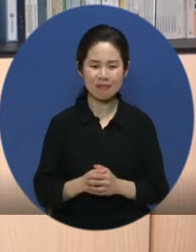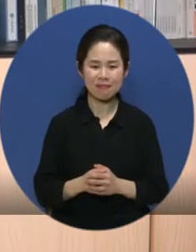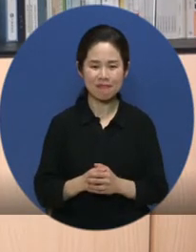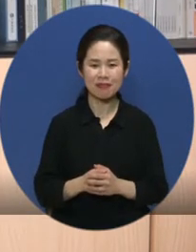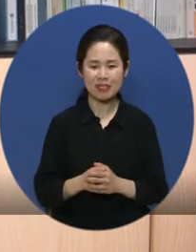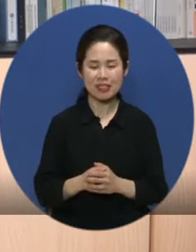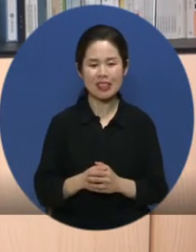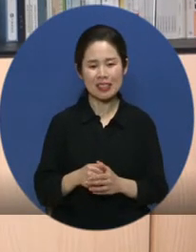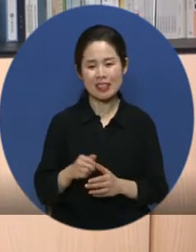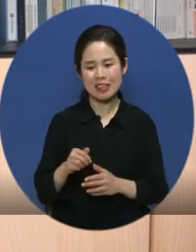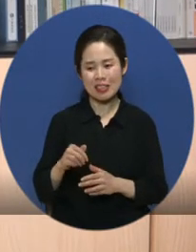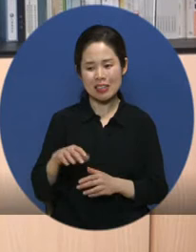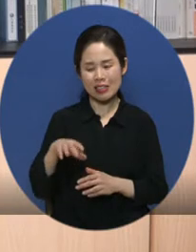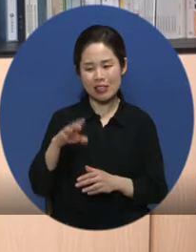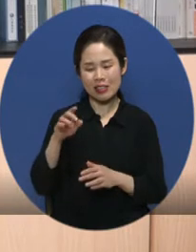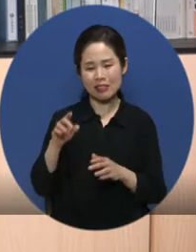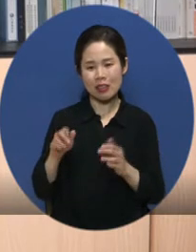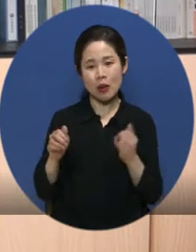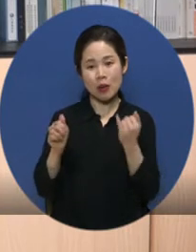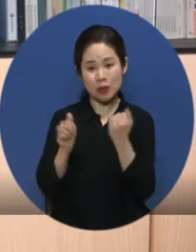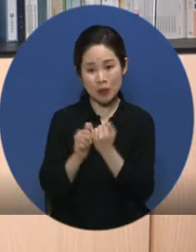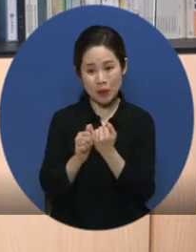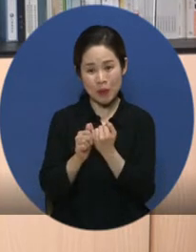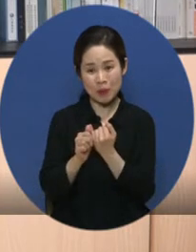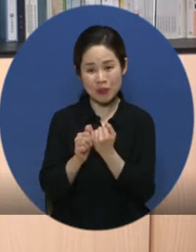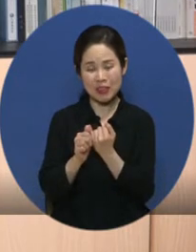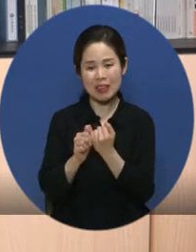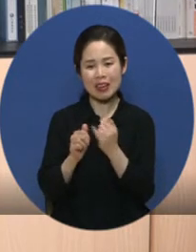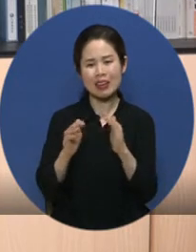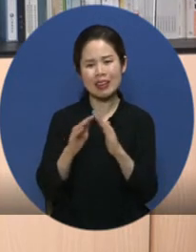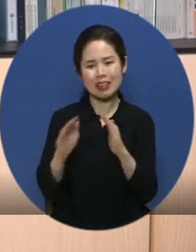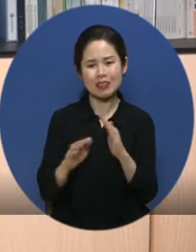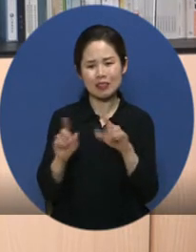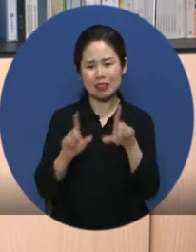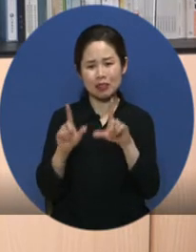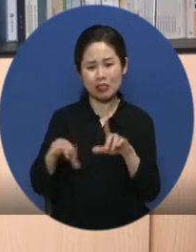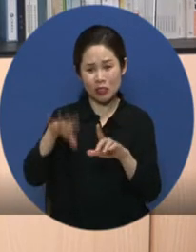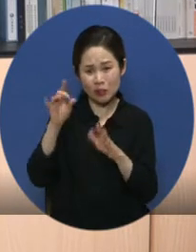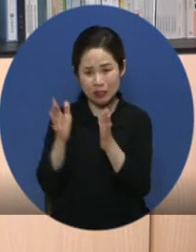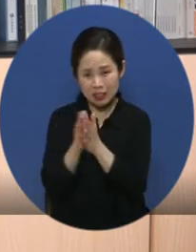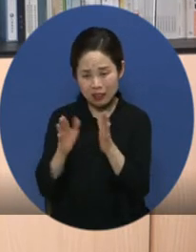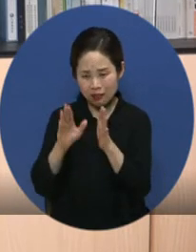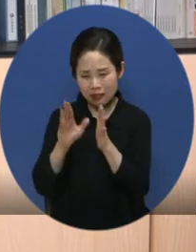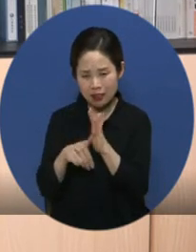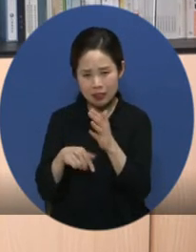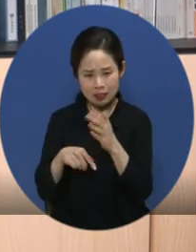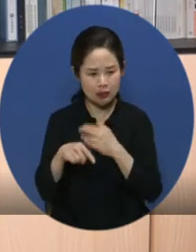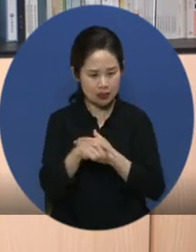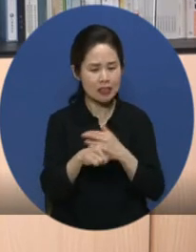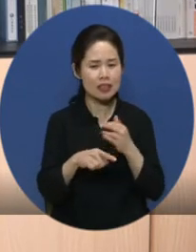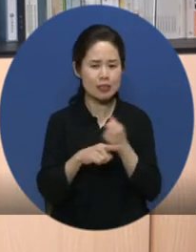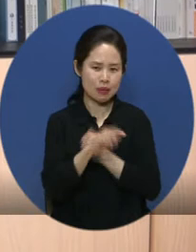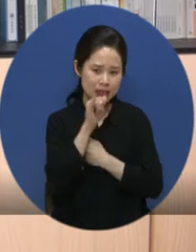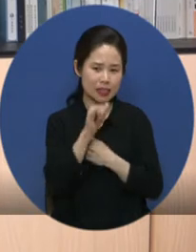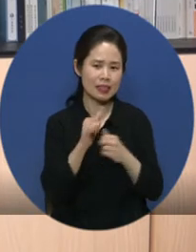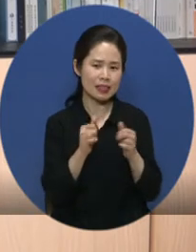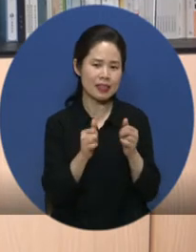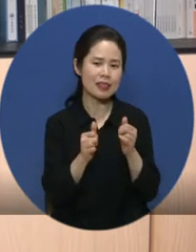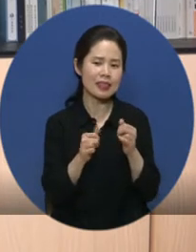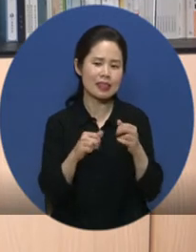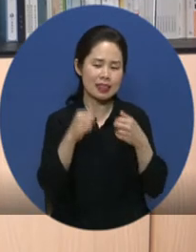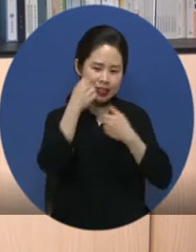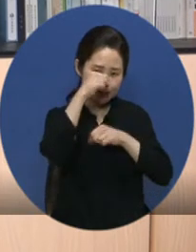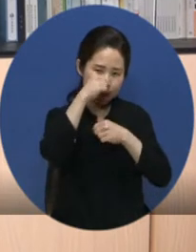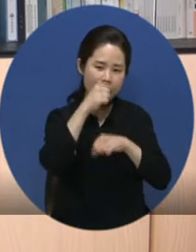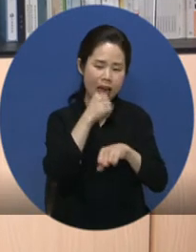신발을 신어야 되겠다 이렇게 젊은 쌍들이 그리고 옛날에는 그 구두를 여자가 남자한테 남자가 여자한테